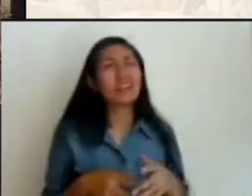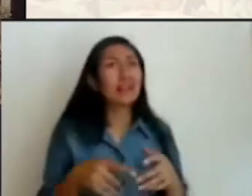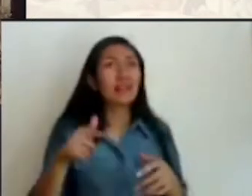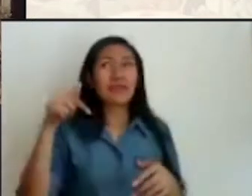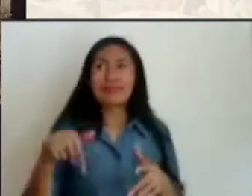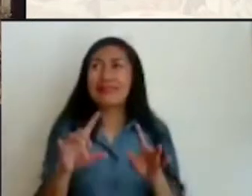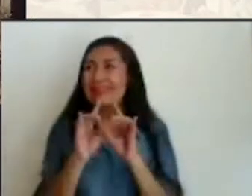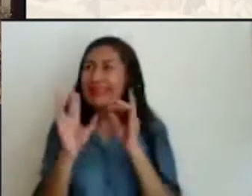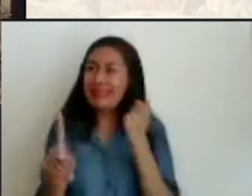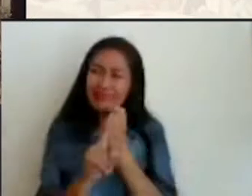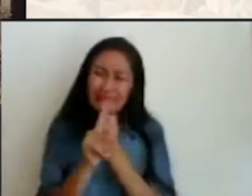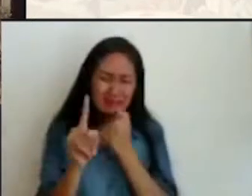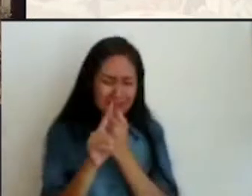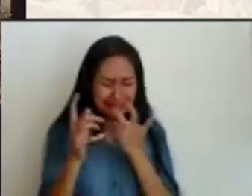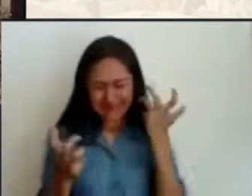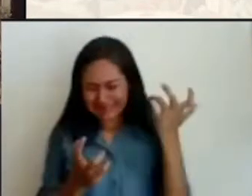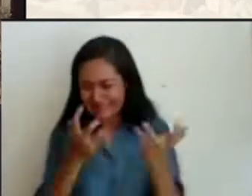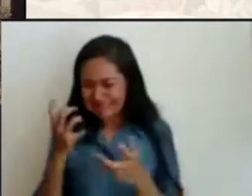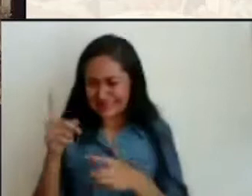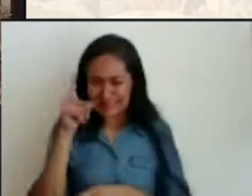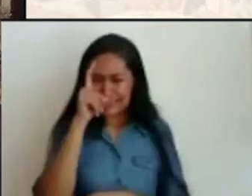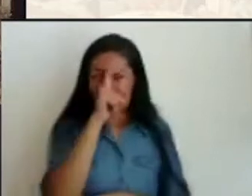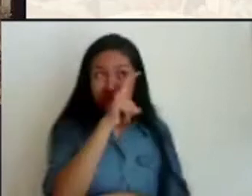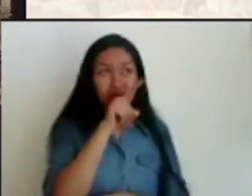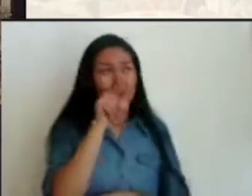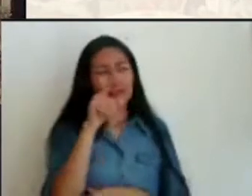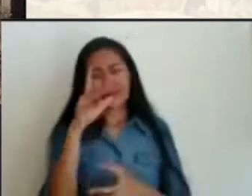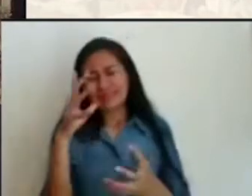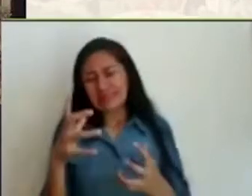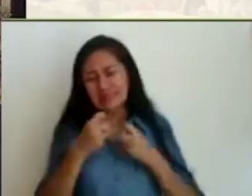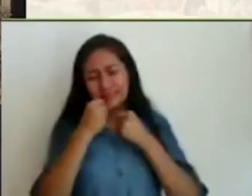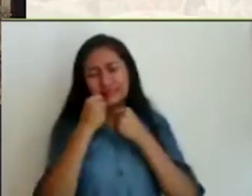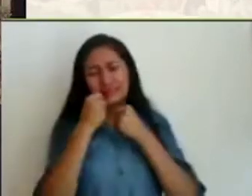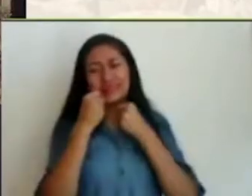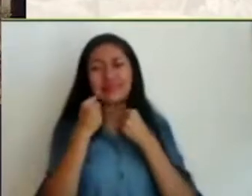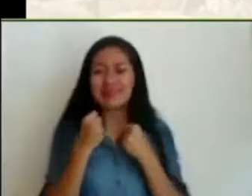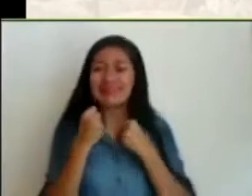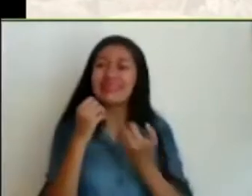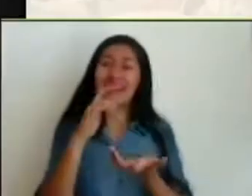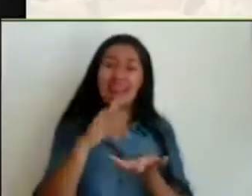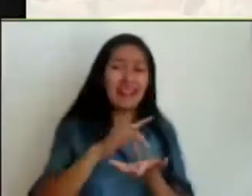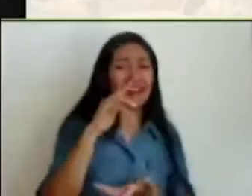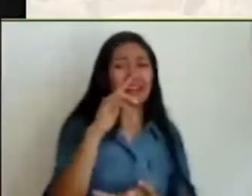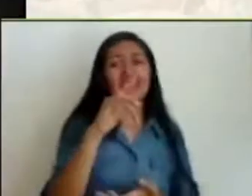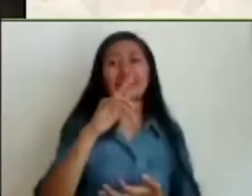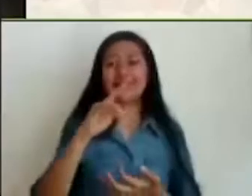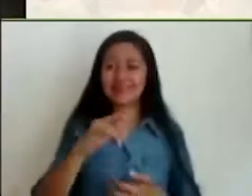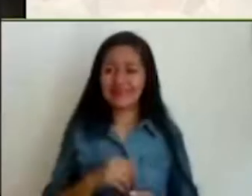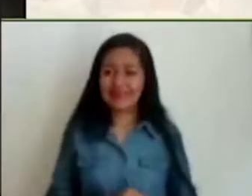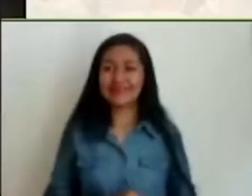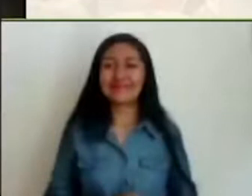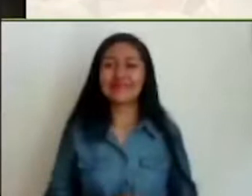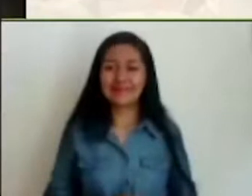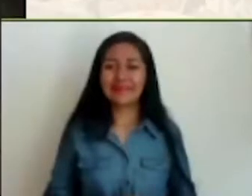que sufríamos hasta estos momentos. La quarta osella è dell'anno successivo, il